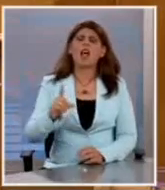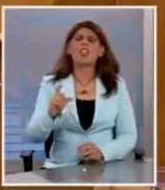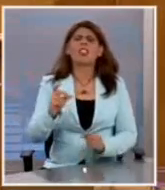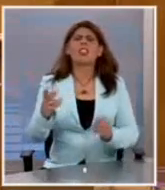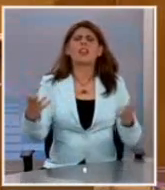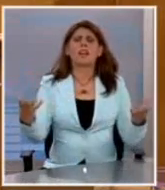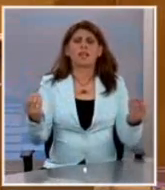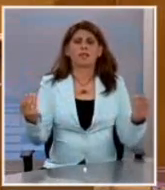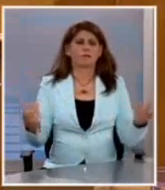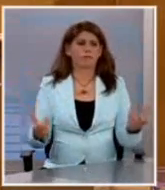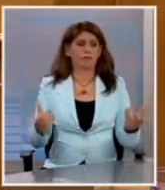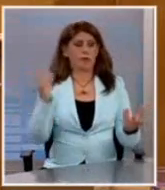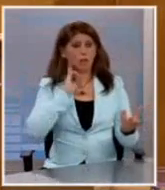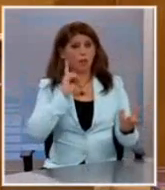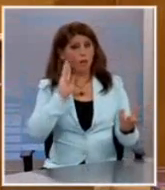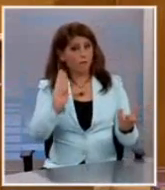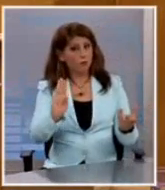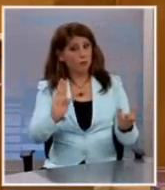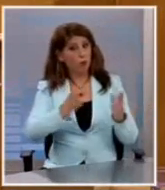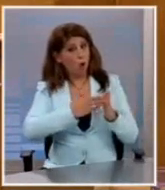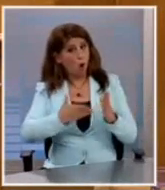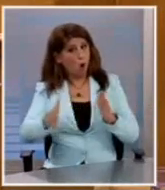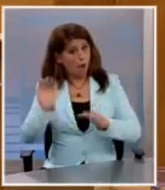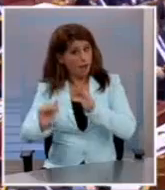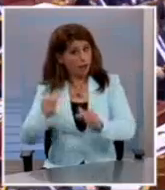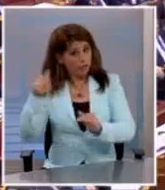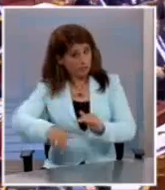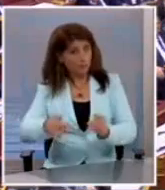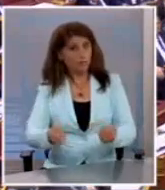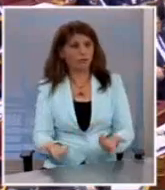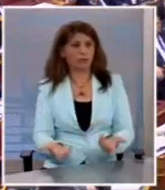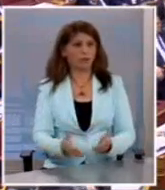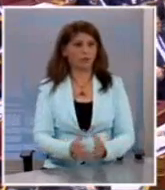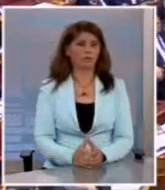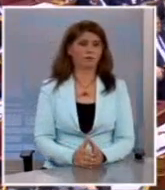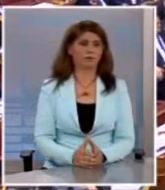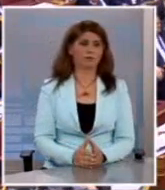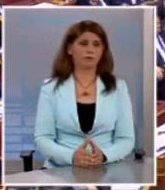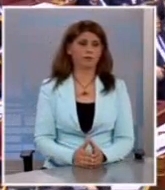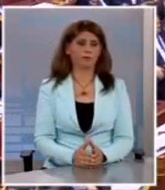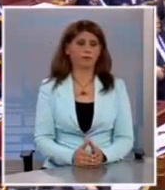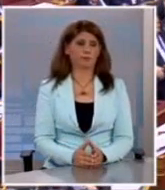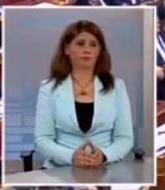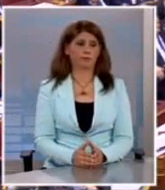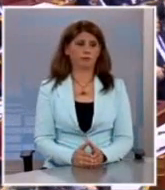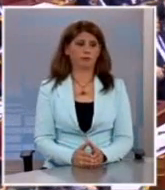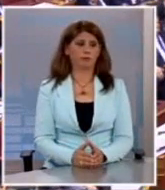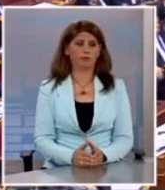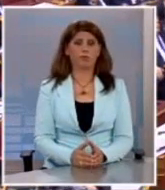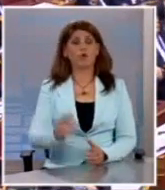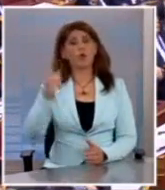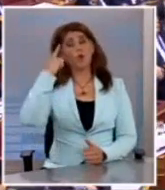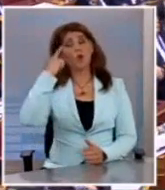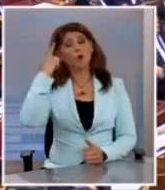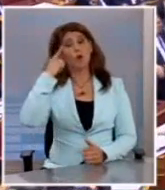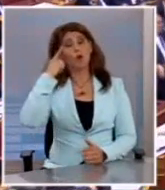δεκάδες. Κυρία Βούλτεψη, όλες τις ερωτήσεις σήμερα θα τις κάνετε. Το νου σας το... Έλεος. Το νου της το χωνί το έχετε.